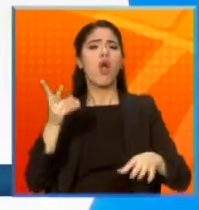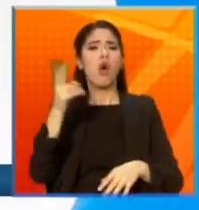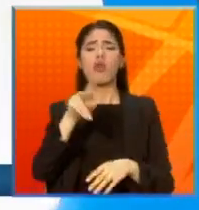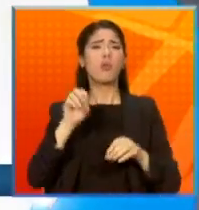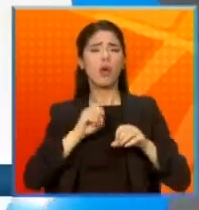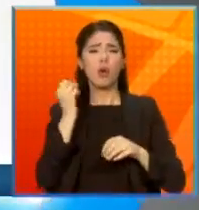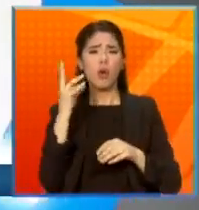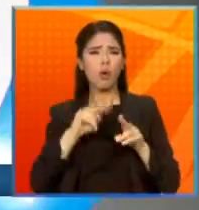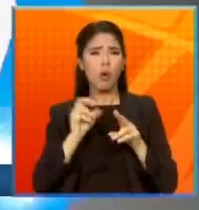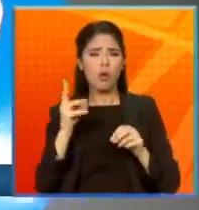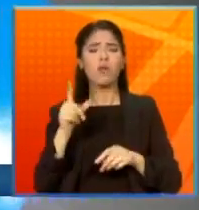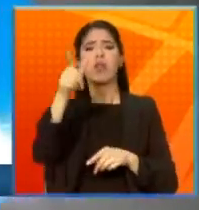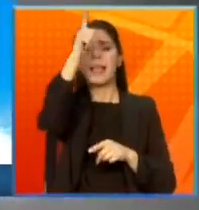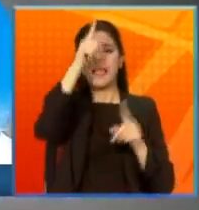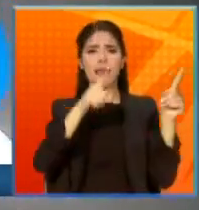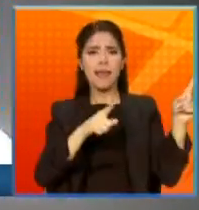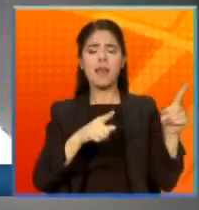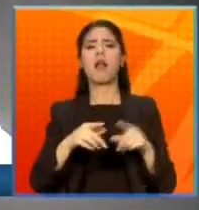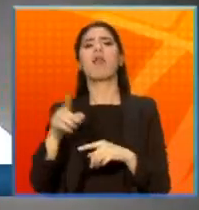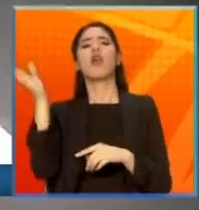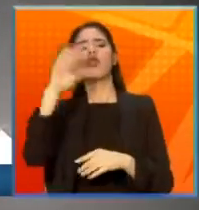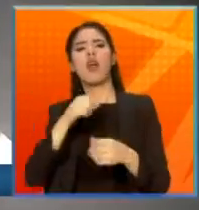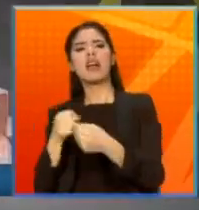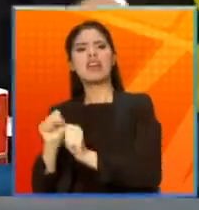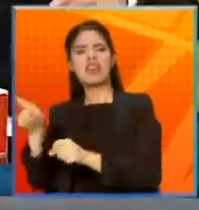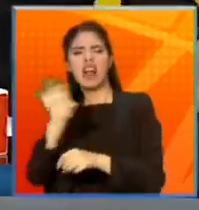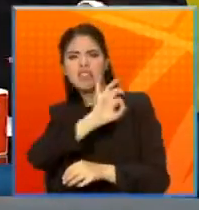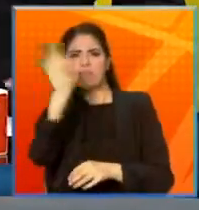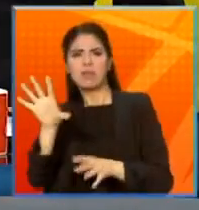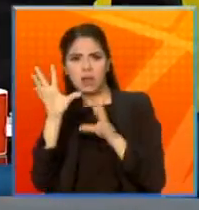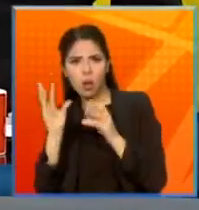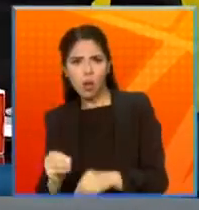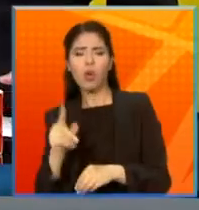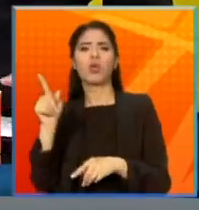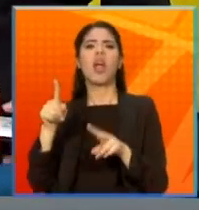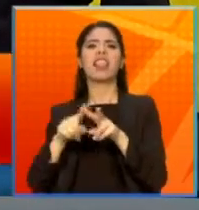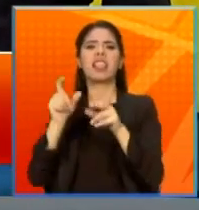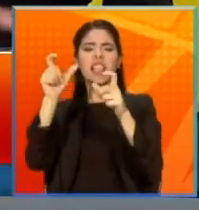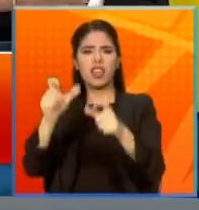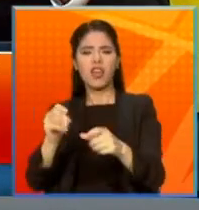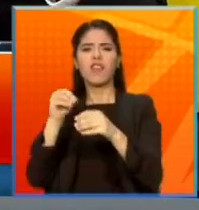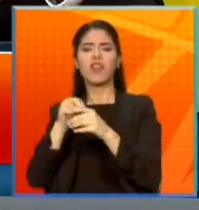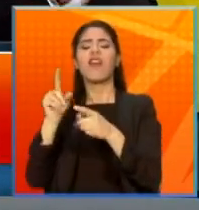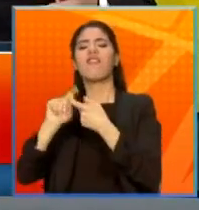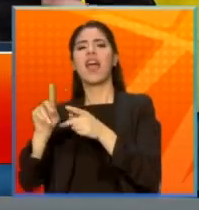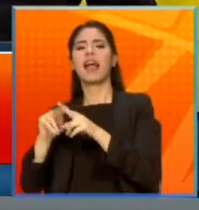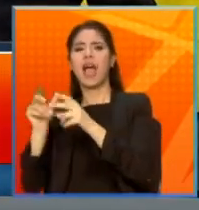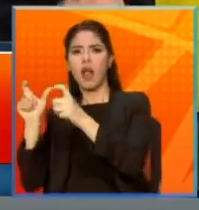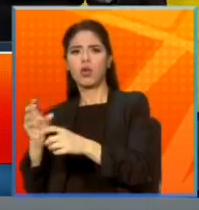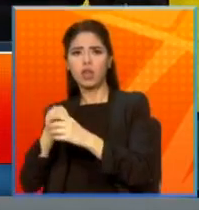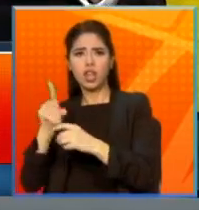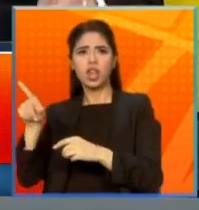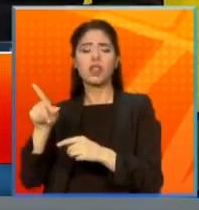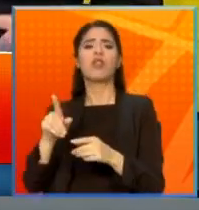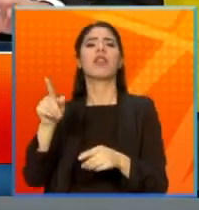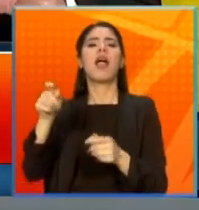salgının İran'ın ardından bir diğer komşumuz Irak'a da sıçradı açıklandı bugün. Necef ve Kerkük'te vakalar tespit edildi. Hatta bölgesel Kürt yönetimi